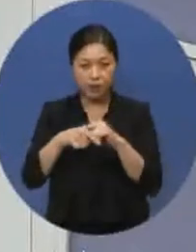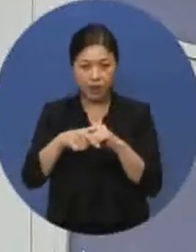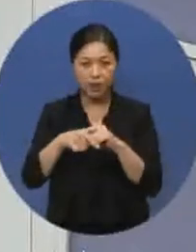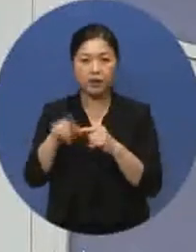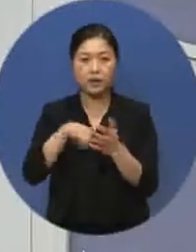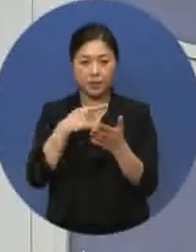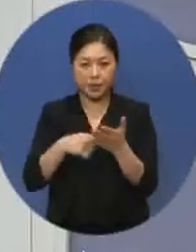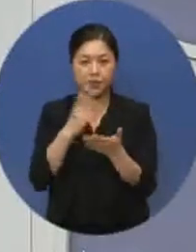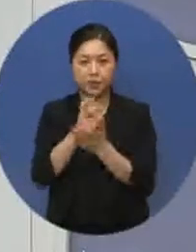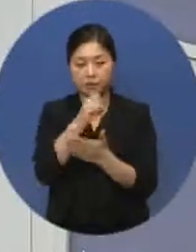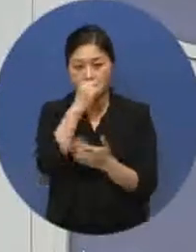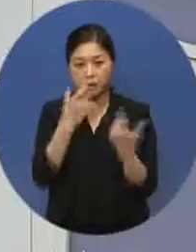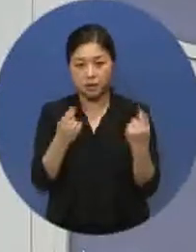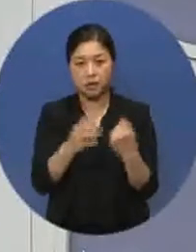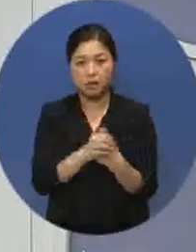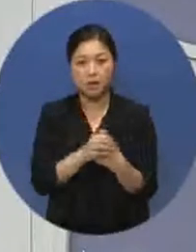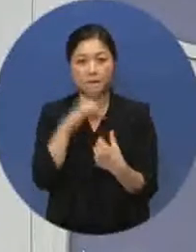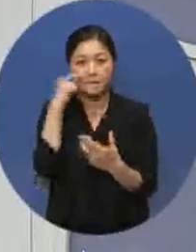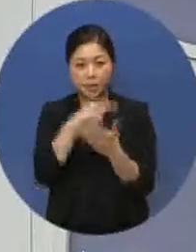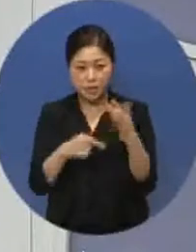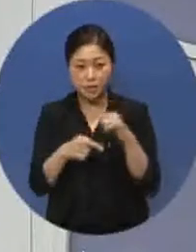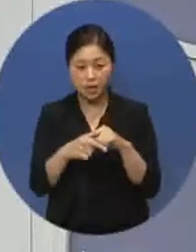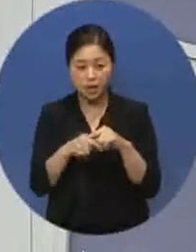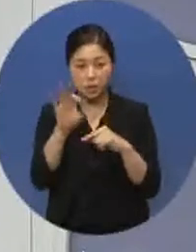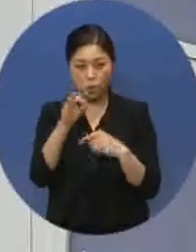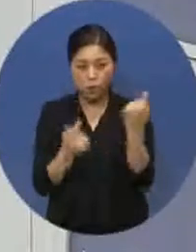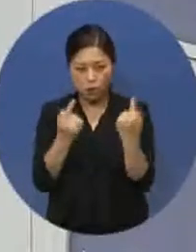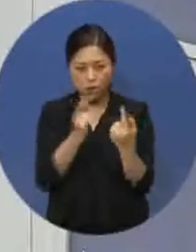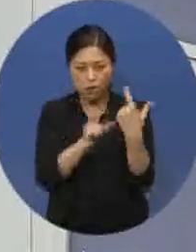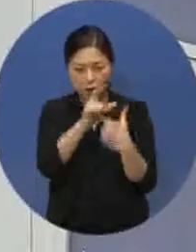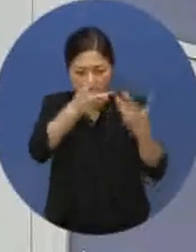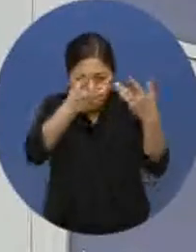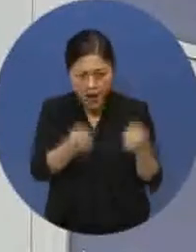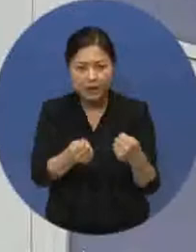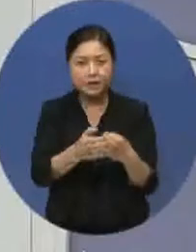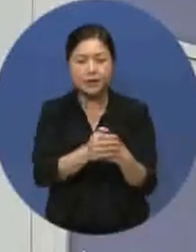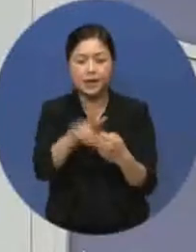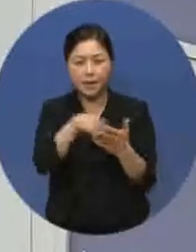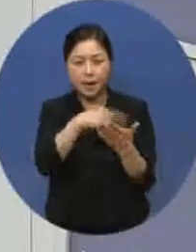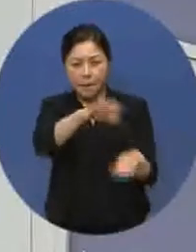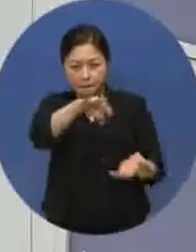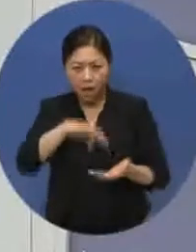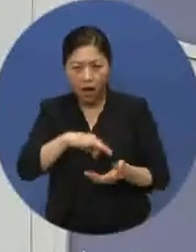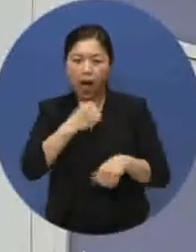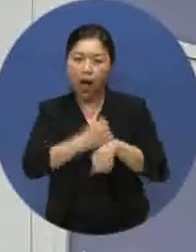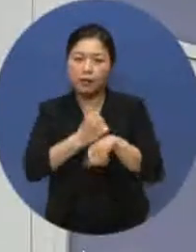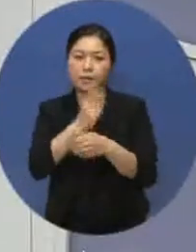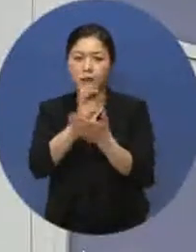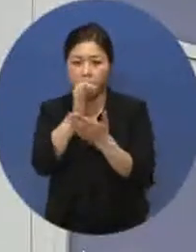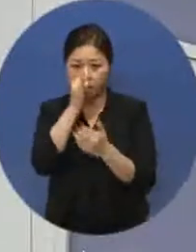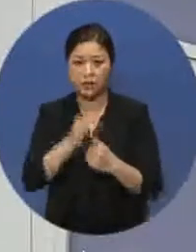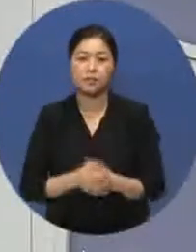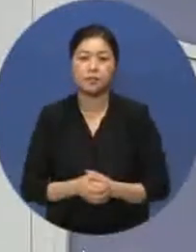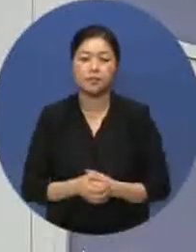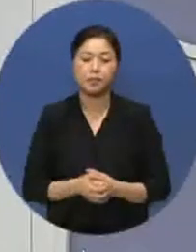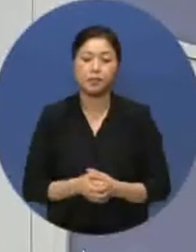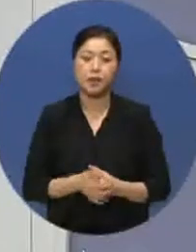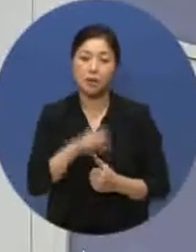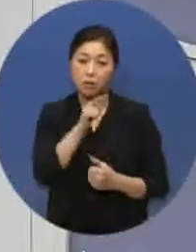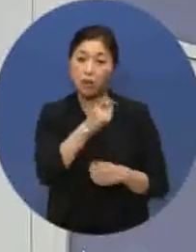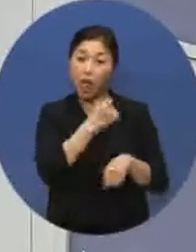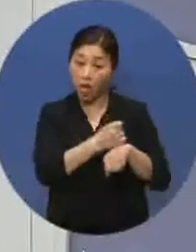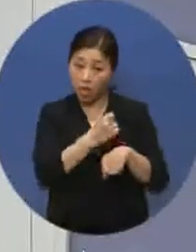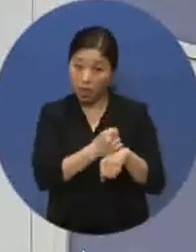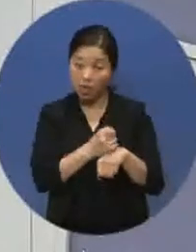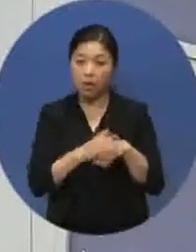해서 실제 피해액보다 훨씬 많은 피해 그 배상금을 손해배상금을 만들게 하는 제도가 있는데요. 이런 것을